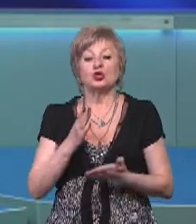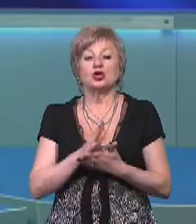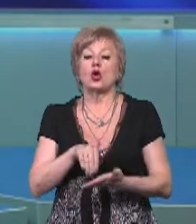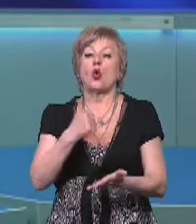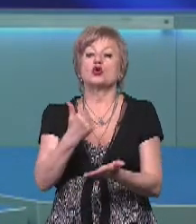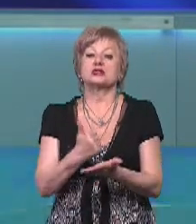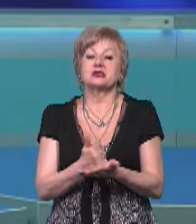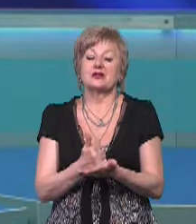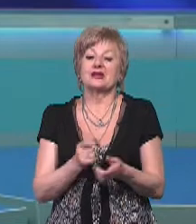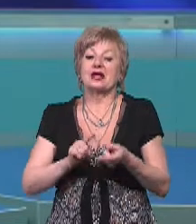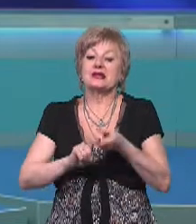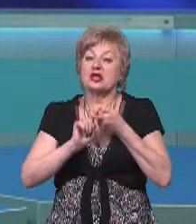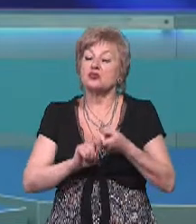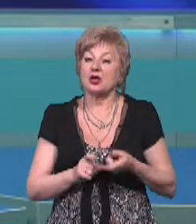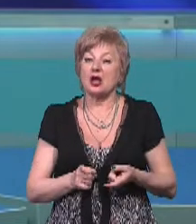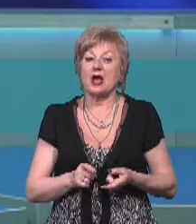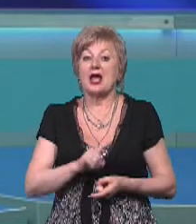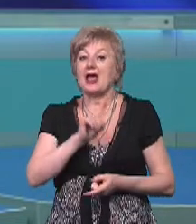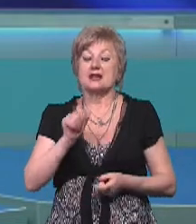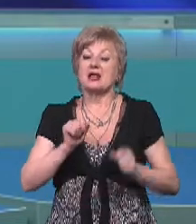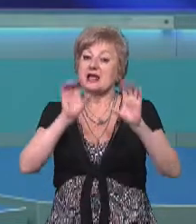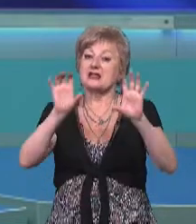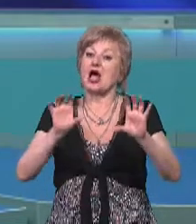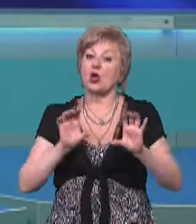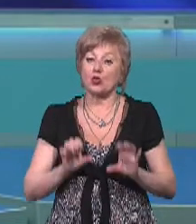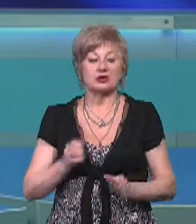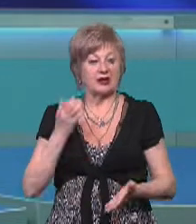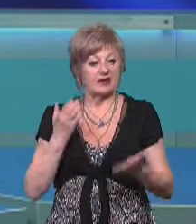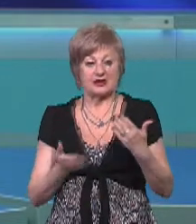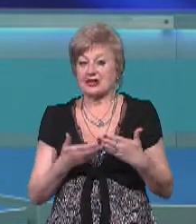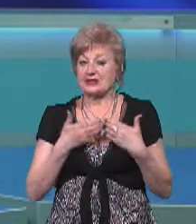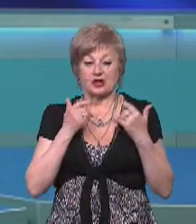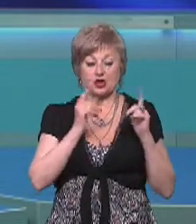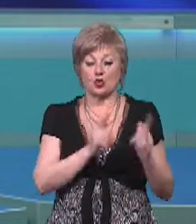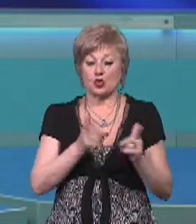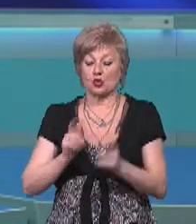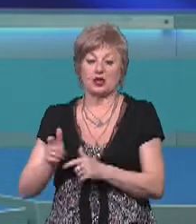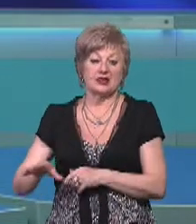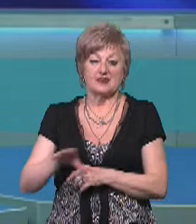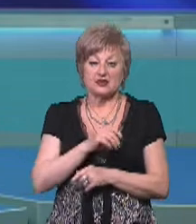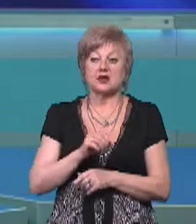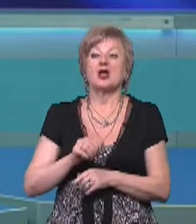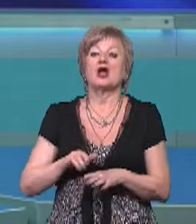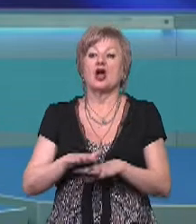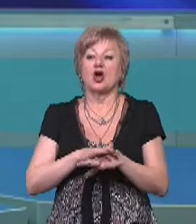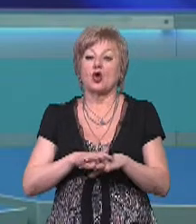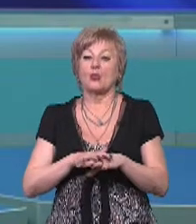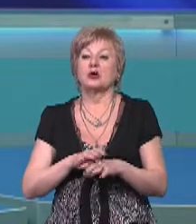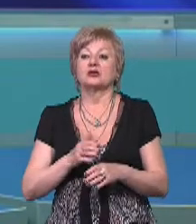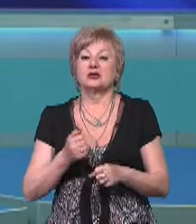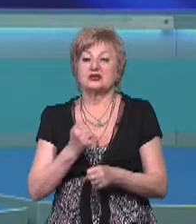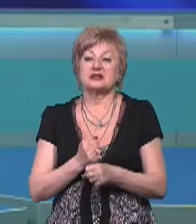основна така зачіпка, тому що за законом, в принципі, якщо немає згоди всіх громад, то громада може бути